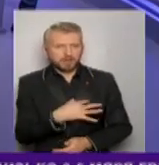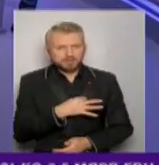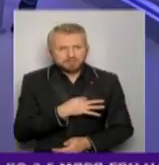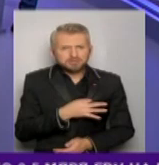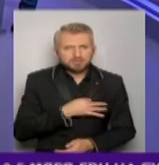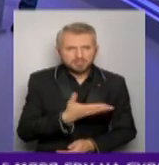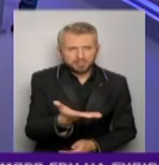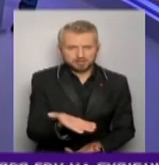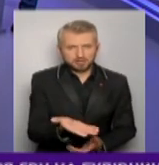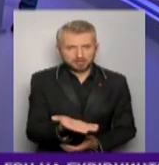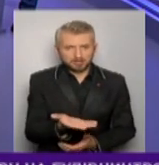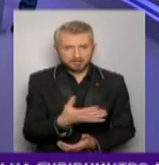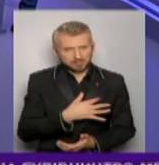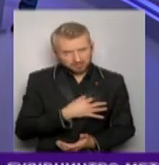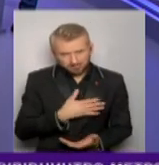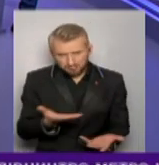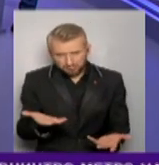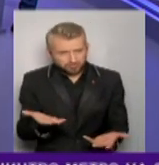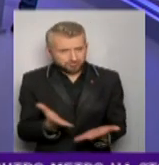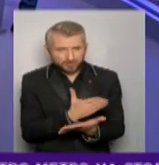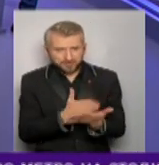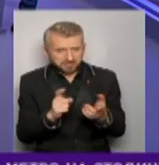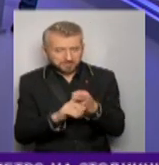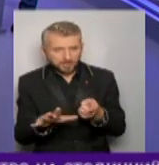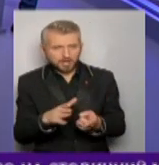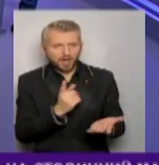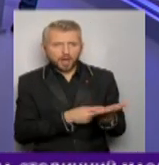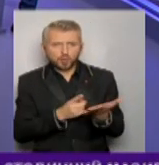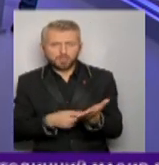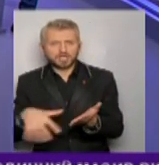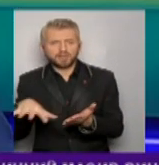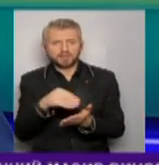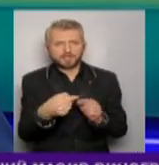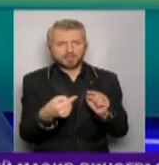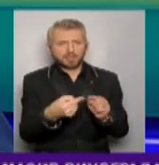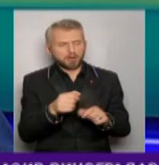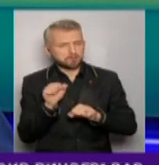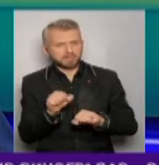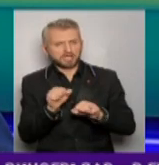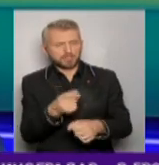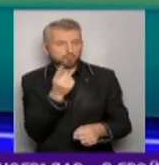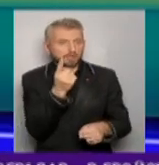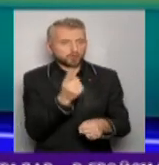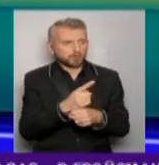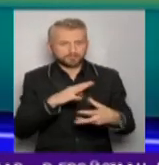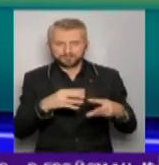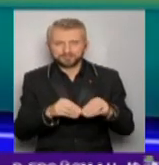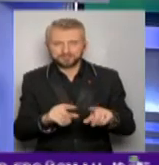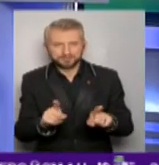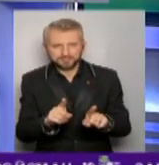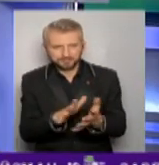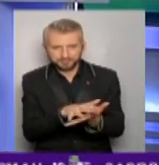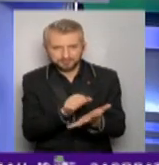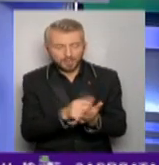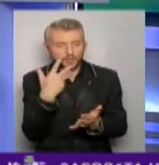відношення? Ви не маєте до цього ніякого відношення. І ви знаєте, аргументи всіх прихильників мораторію розбиваються, знаєте, швидко коли? Коли,